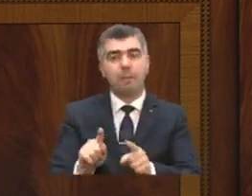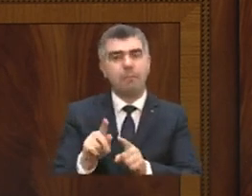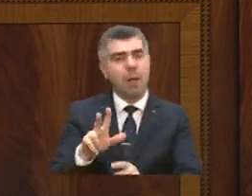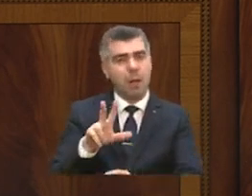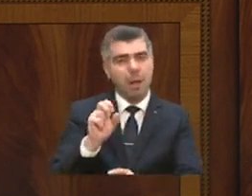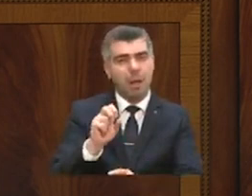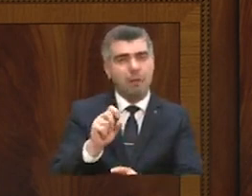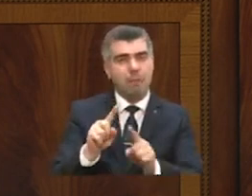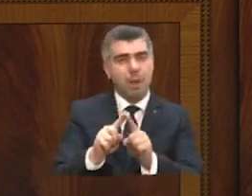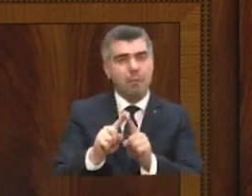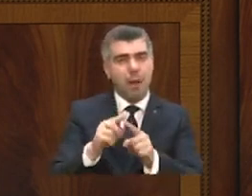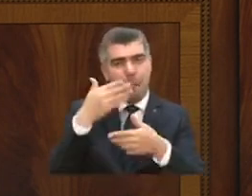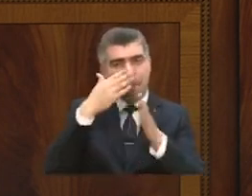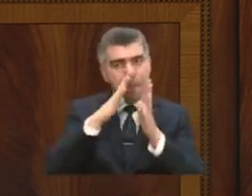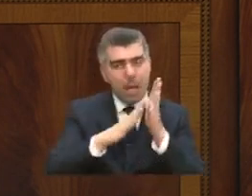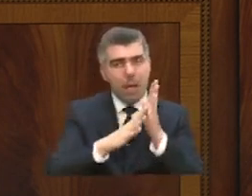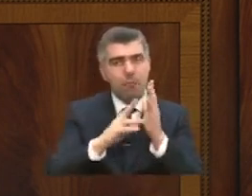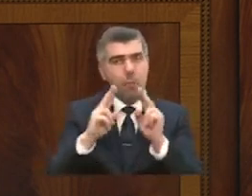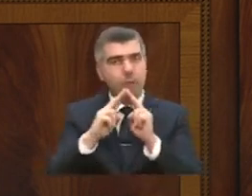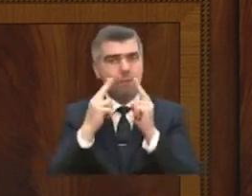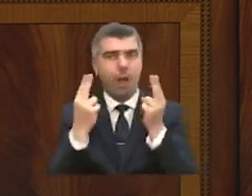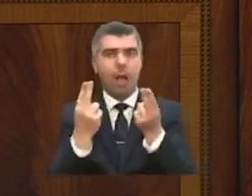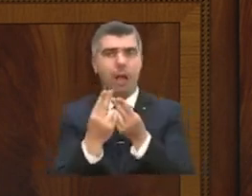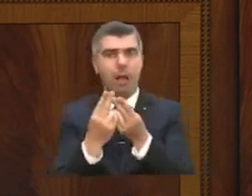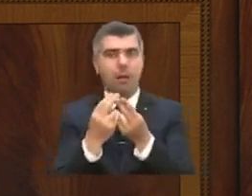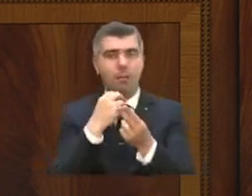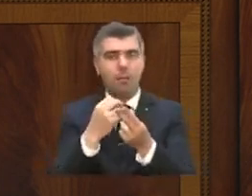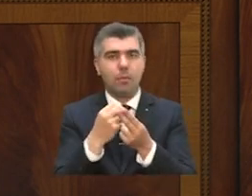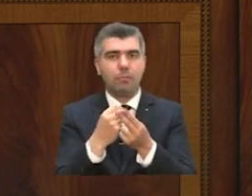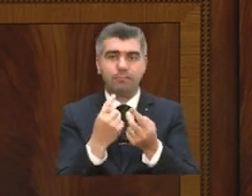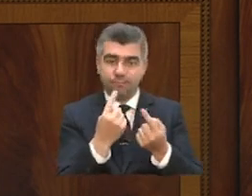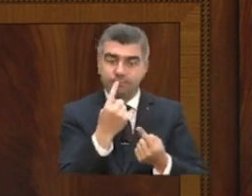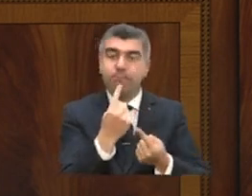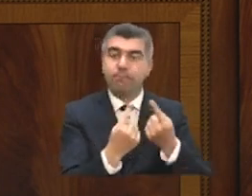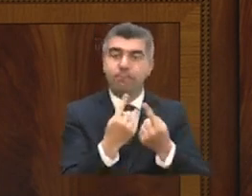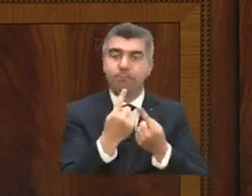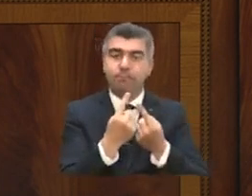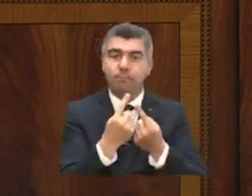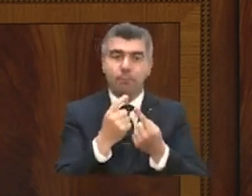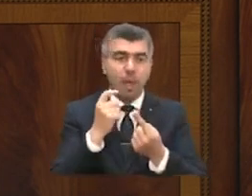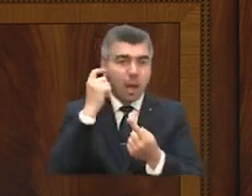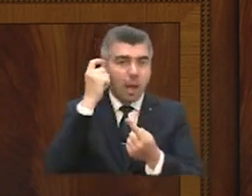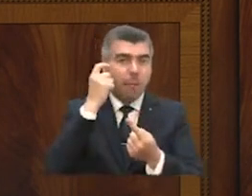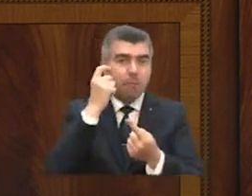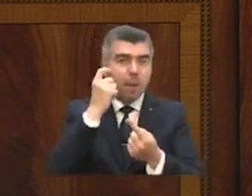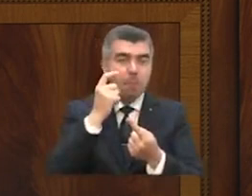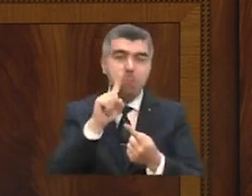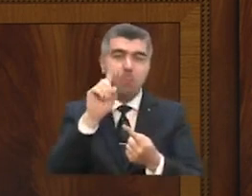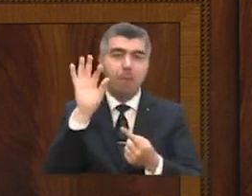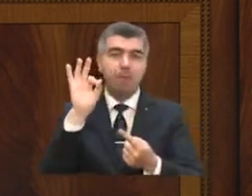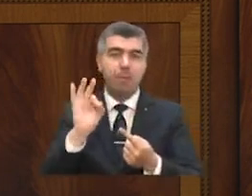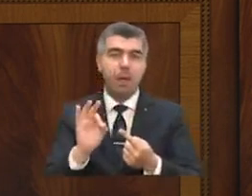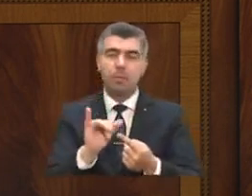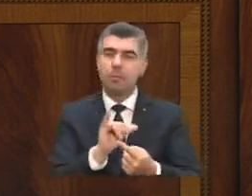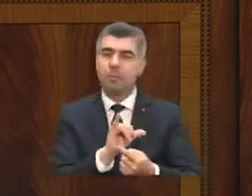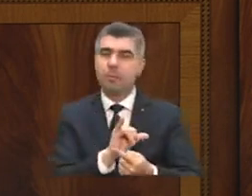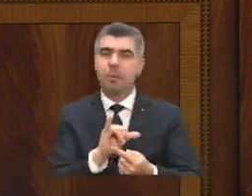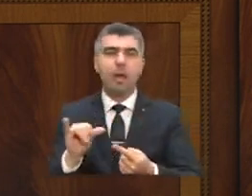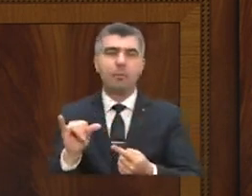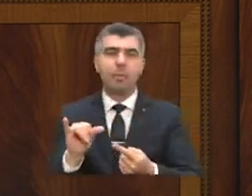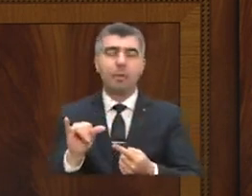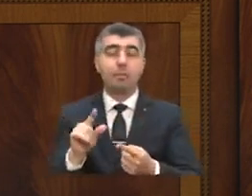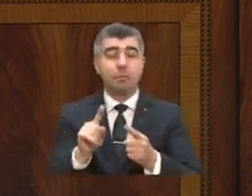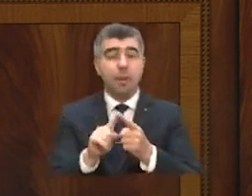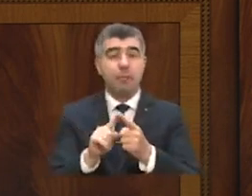كسائر دول العالم نجتاز مرحلة من اللا يقين الاقتصادي ومن الصدمات المتتالية التي يمكن أن